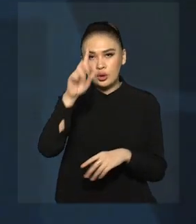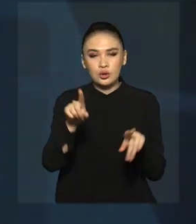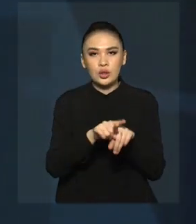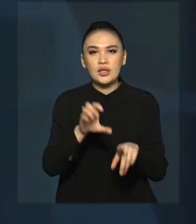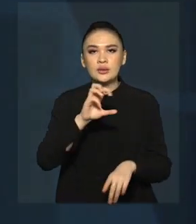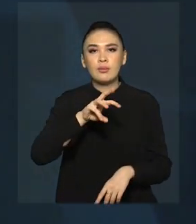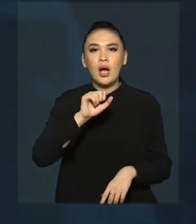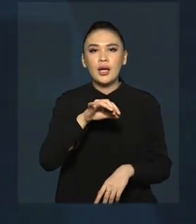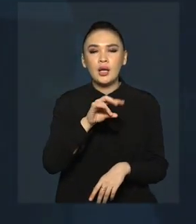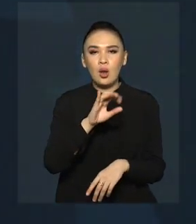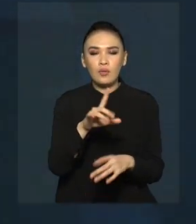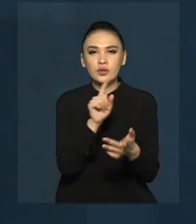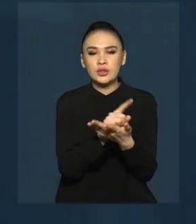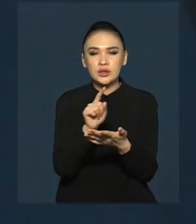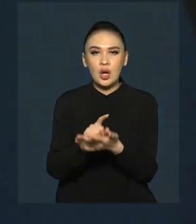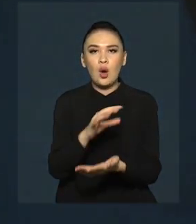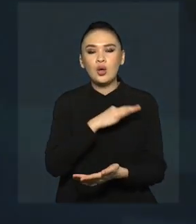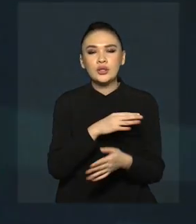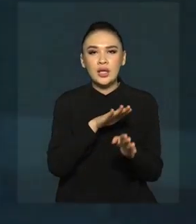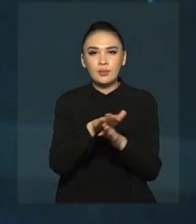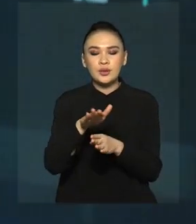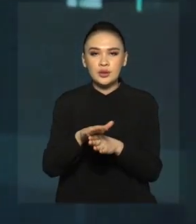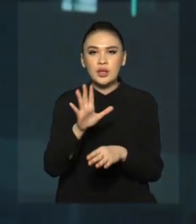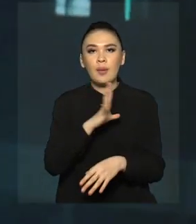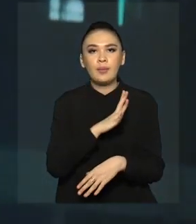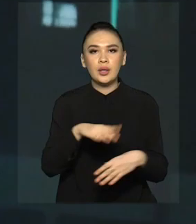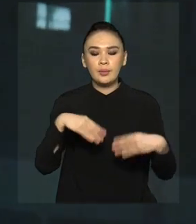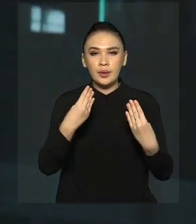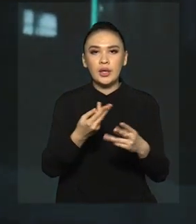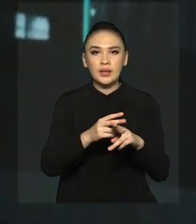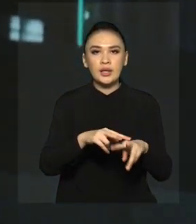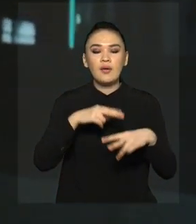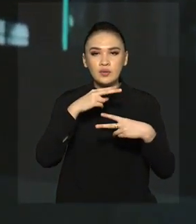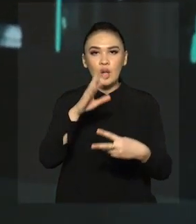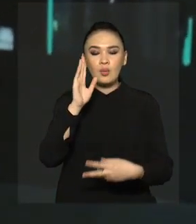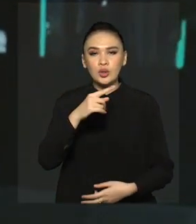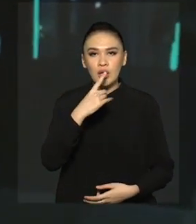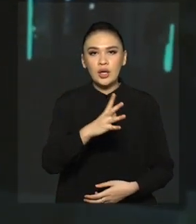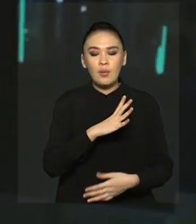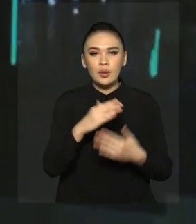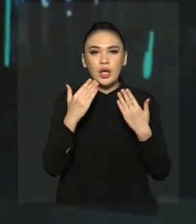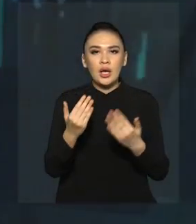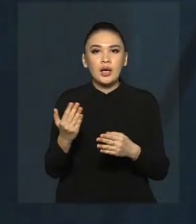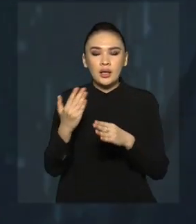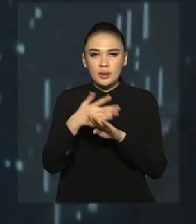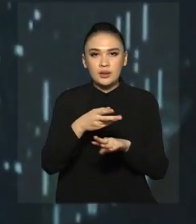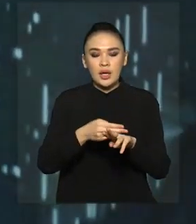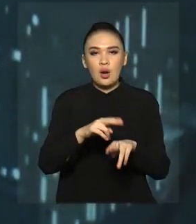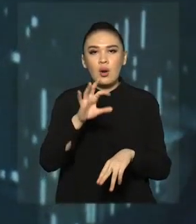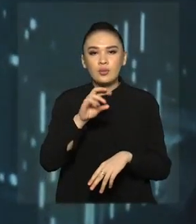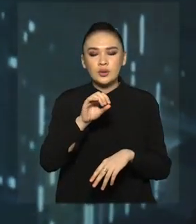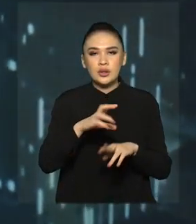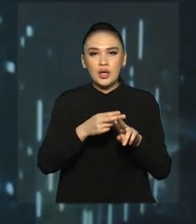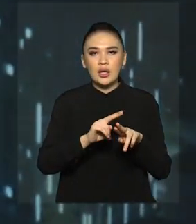Әлихан Смаилов тиісті органдарға тапсырма беріп, мұны өзі назарда ұстайтынын айтты. Бүгін біз студиямызға тіл саясаты комитетінің